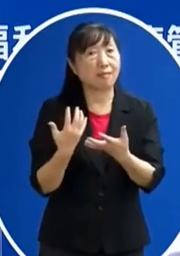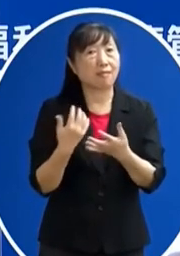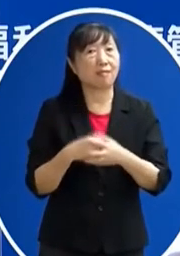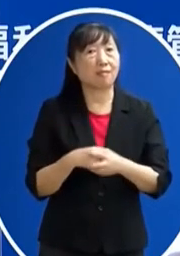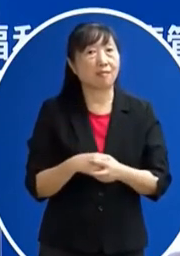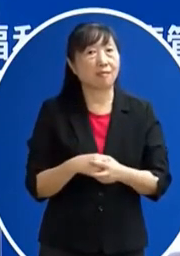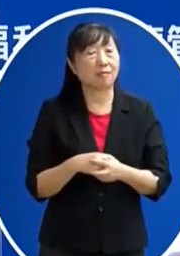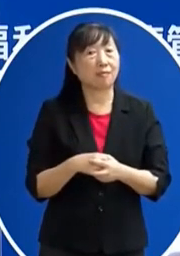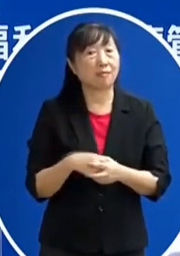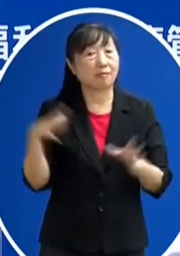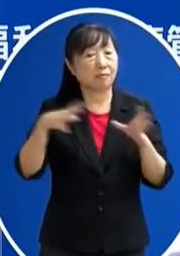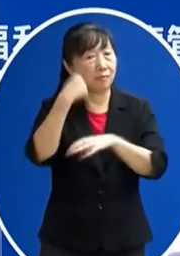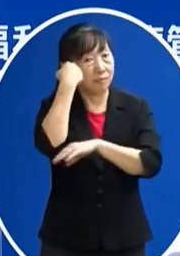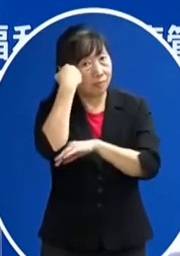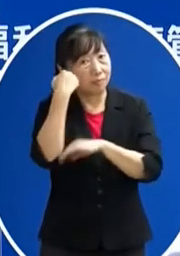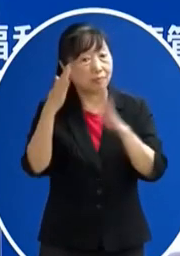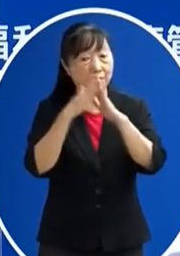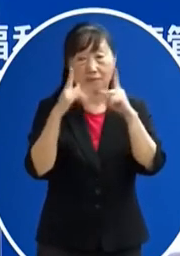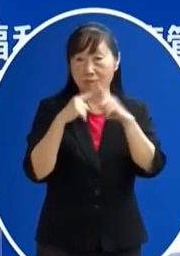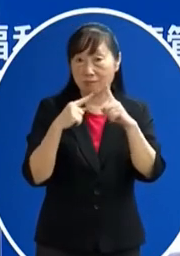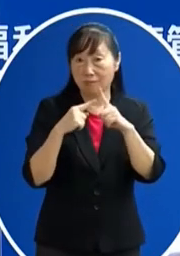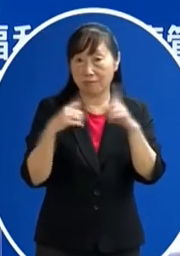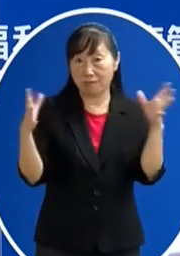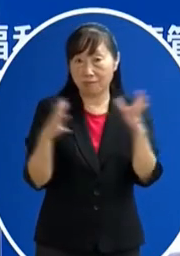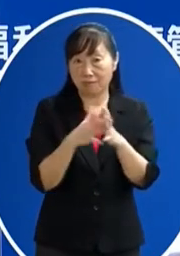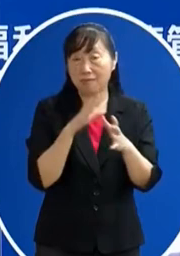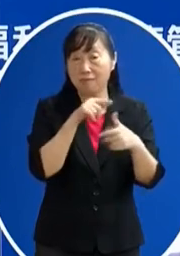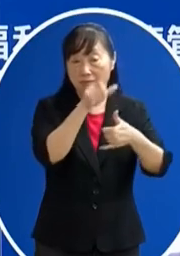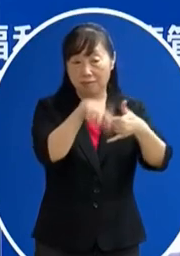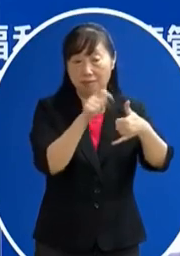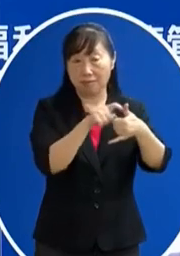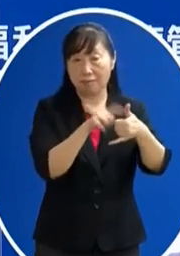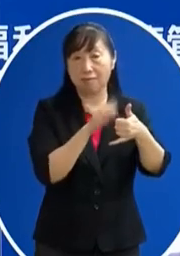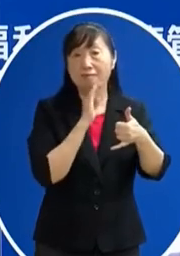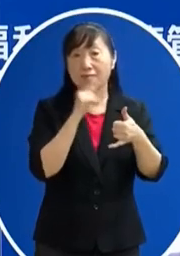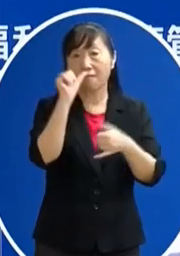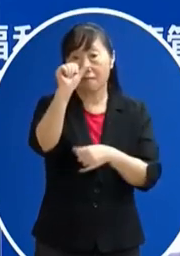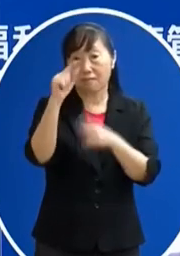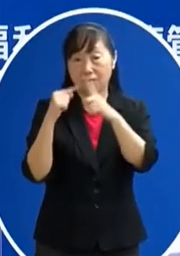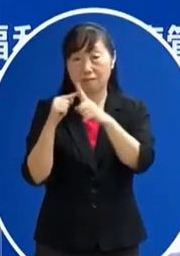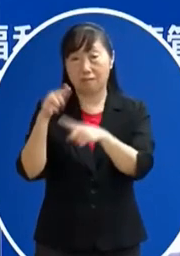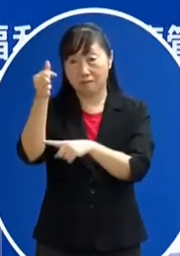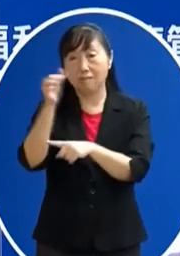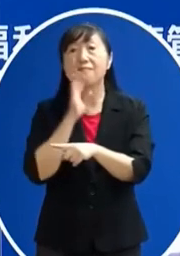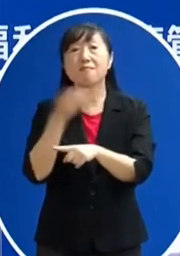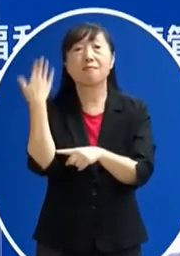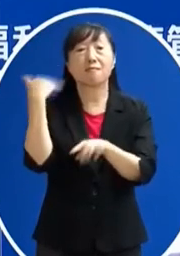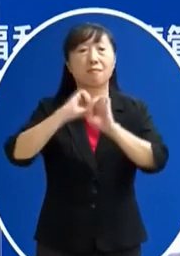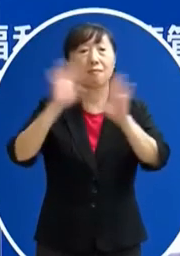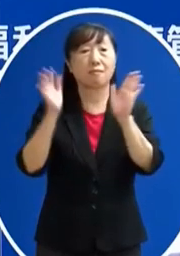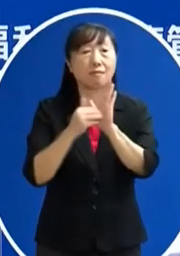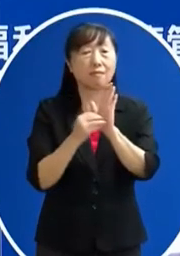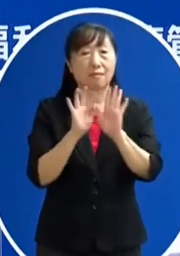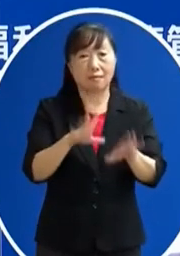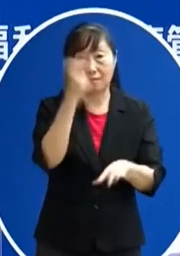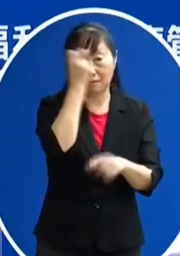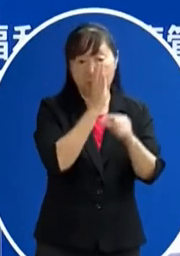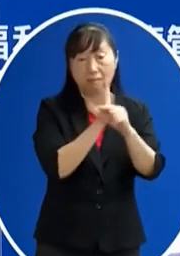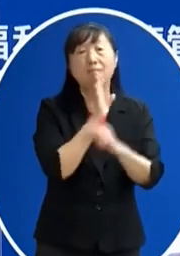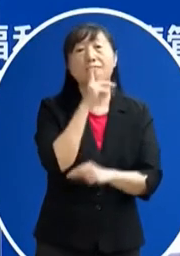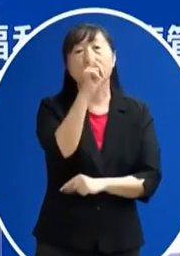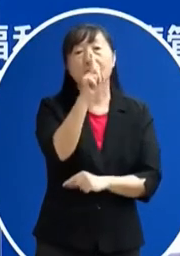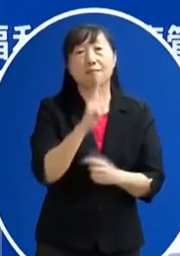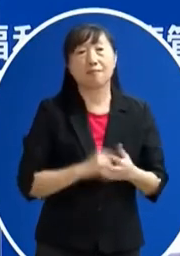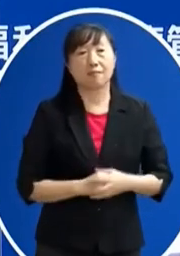的同住的家人，那总共这一位，这是5位已经公布过的，那目前检验中的还有